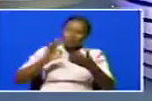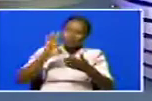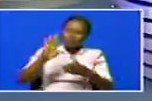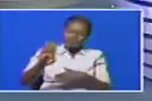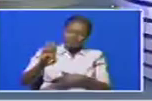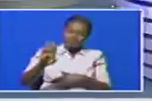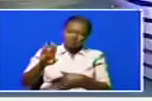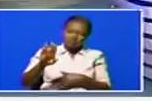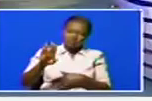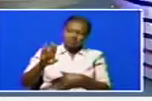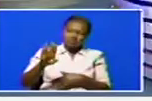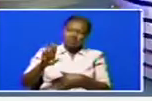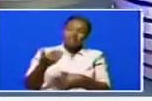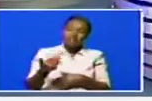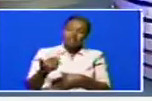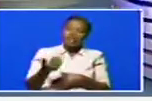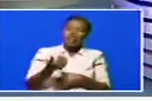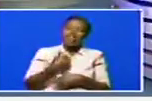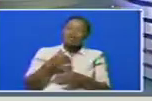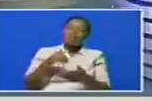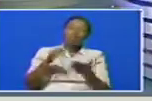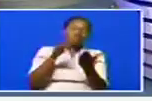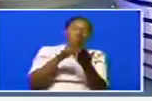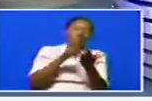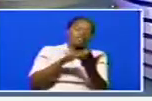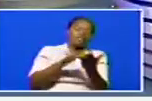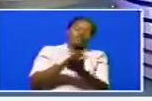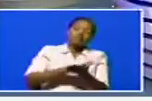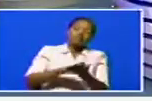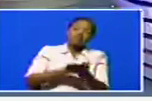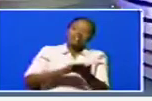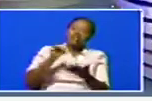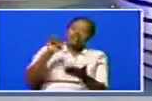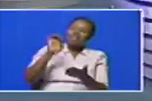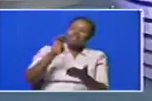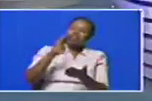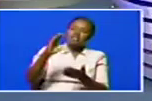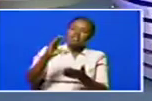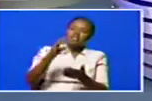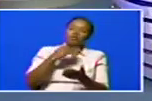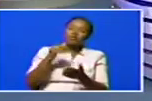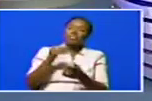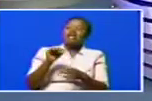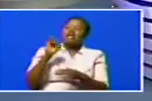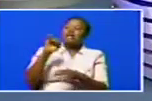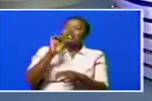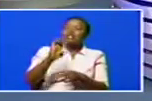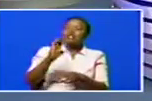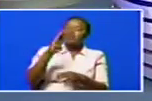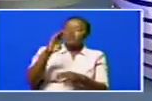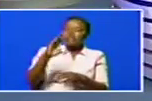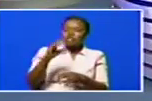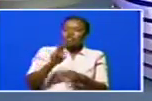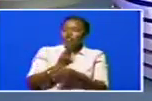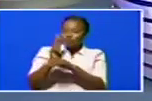Ndio. Saizi wanasema wamepata data kwenye server za IBC ambazo wanataka IBC itumie ili kutangaza